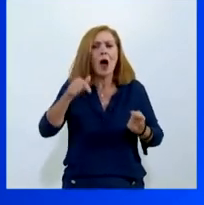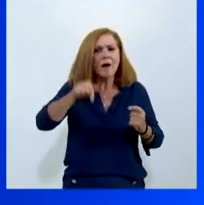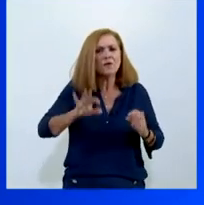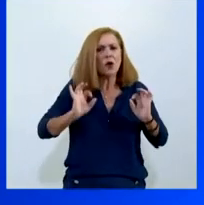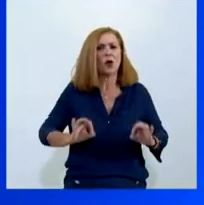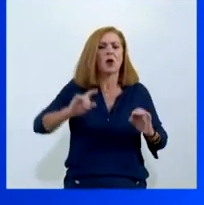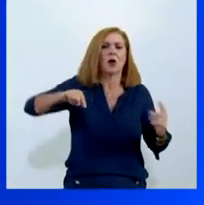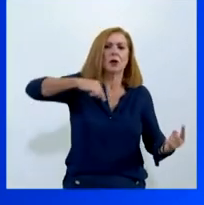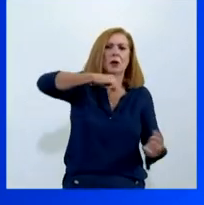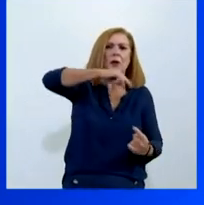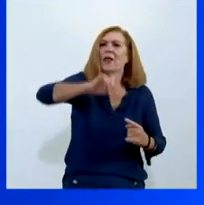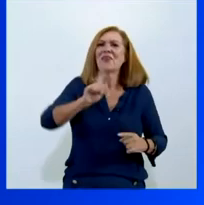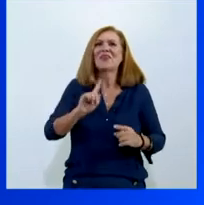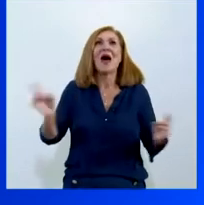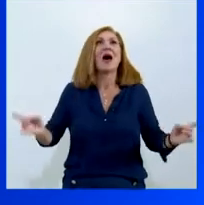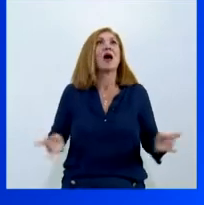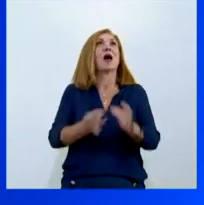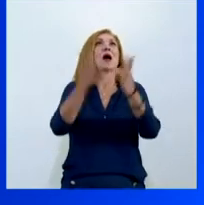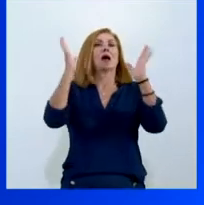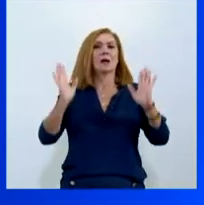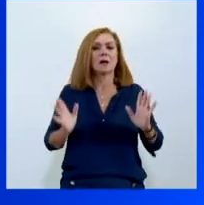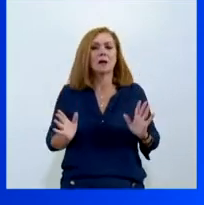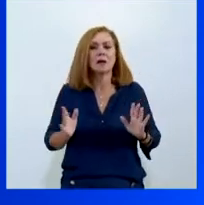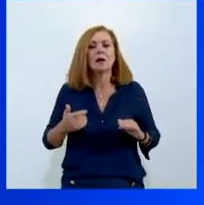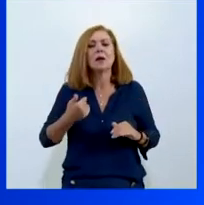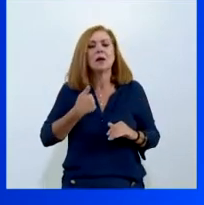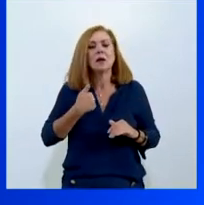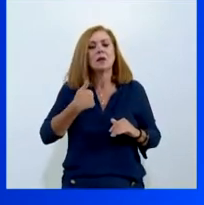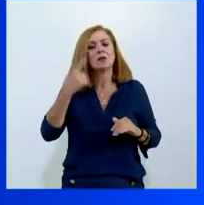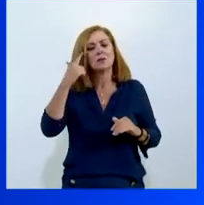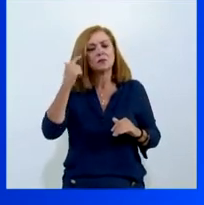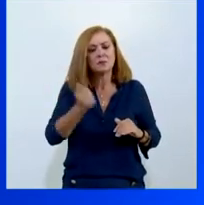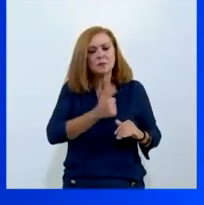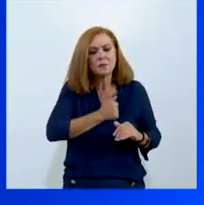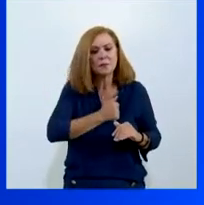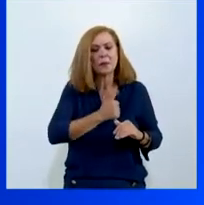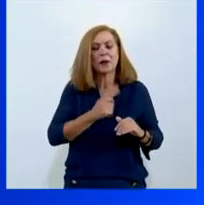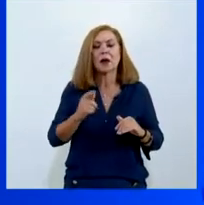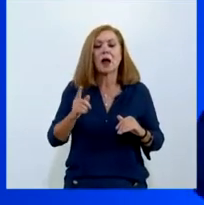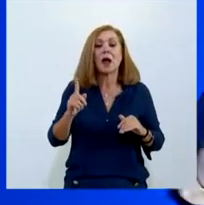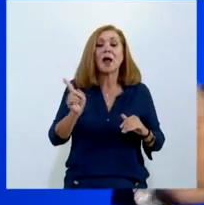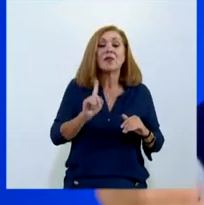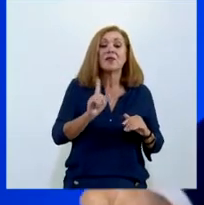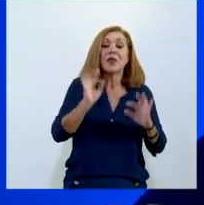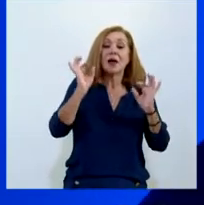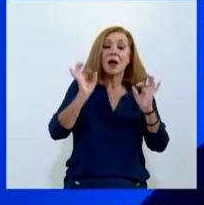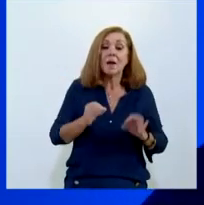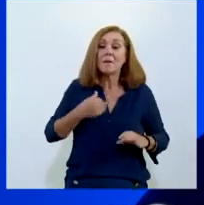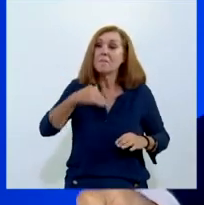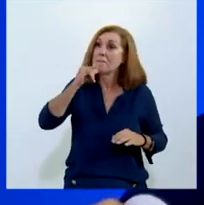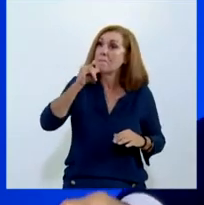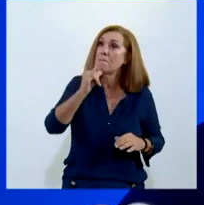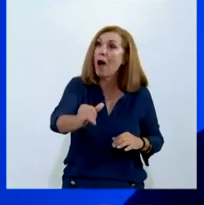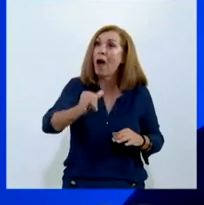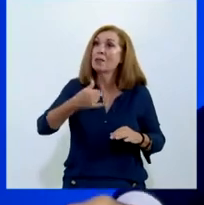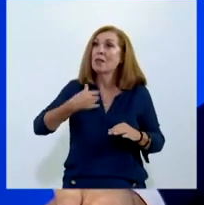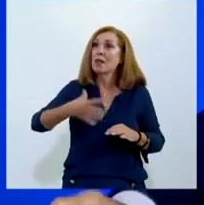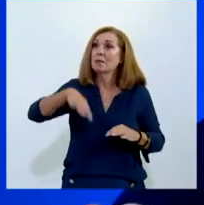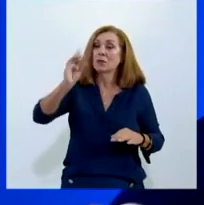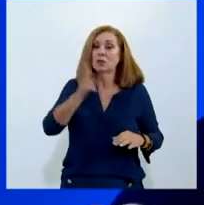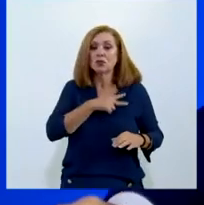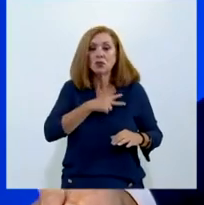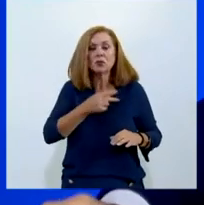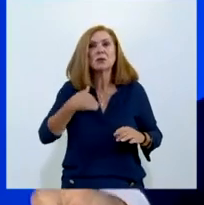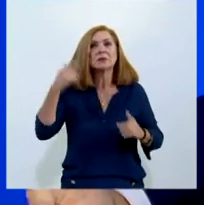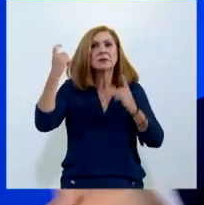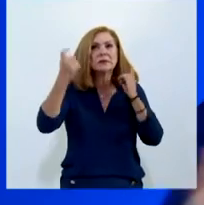έγινε στην τύχη. Έκρινα. Δεν σημαίνει ότι μπορεί πάντα να έκανα όλες τις ορθές επιλογές και σκέφτηκα πάρα πολύ για το ποιος